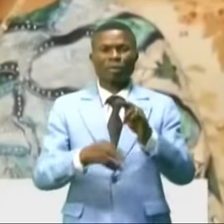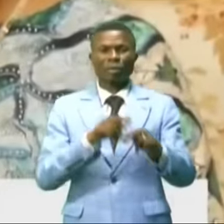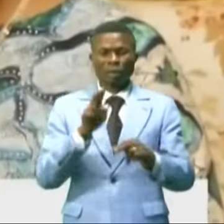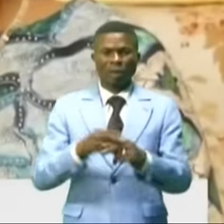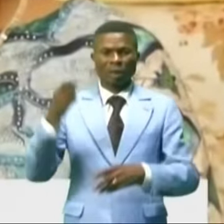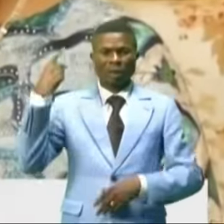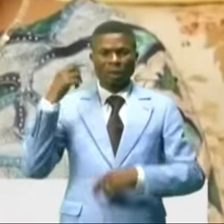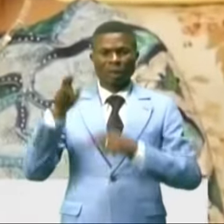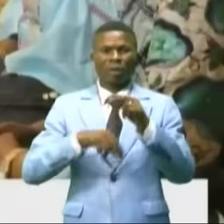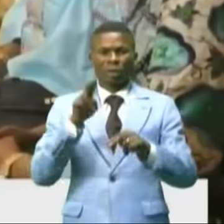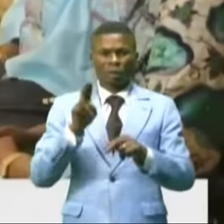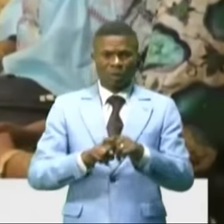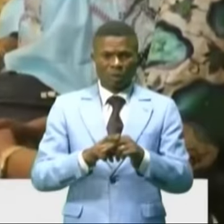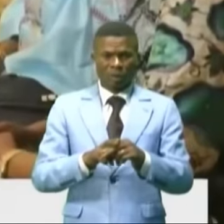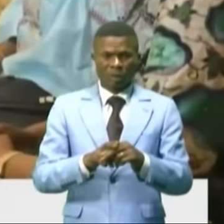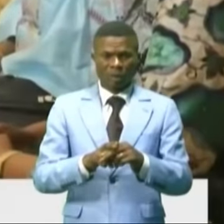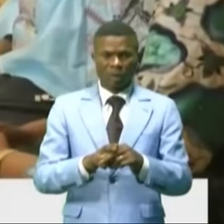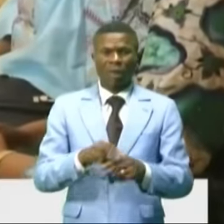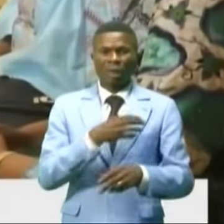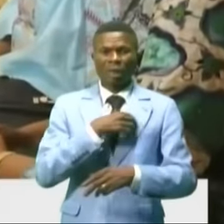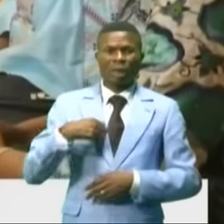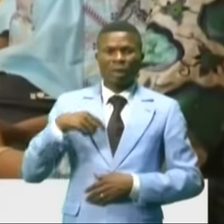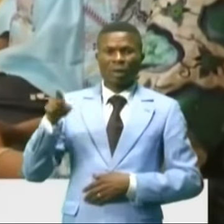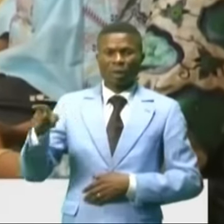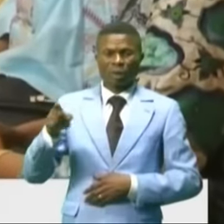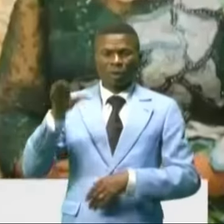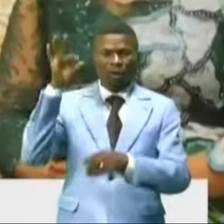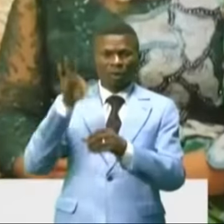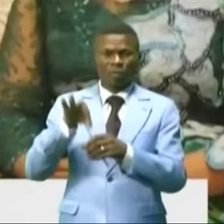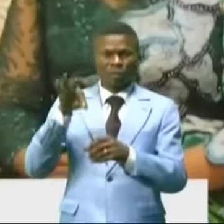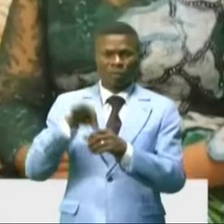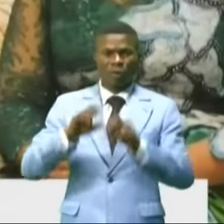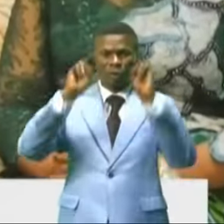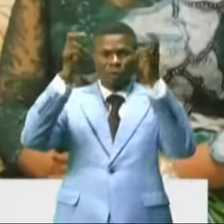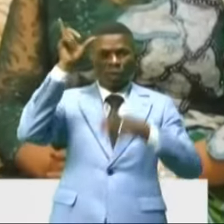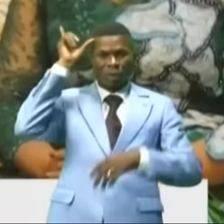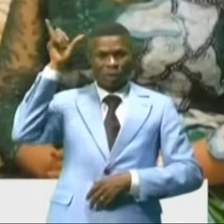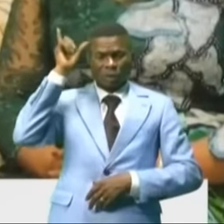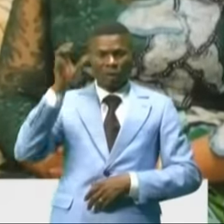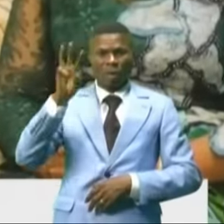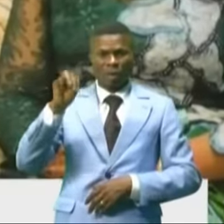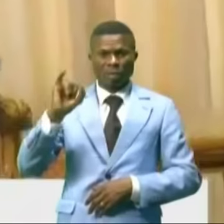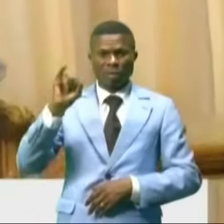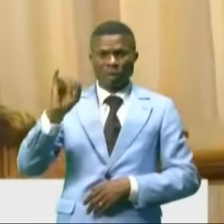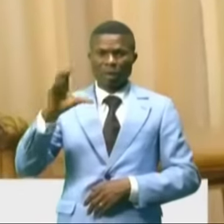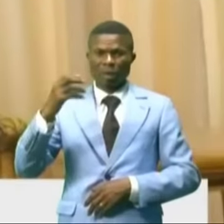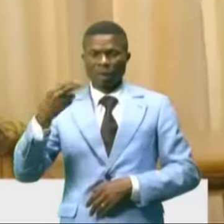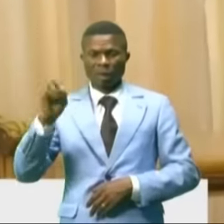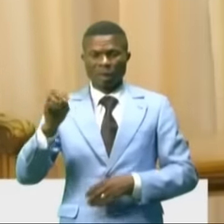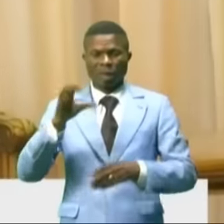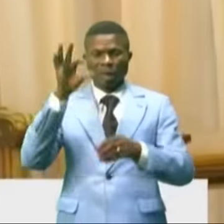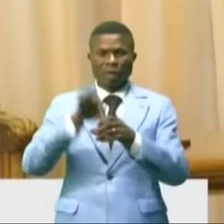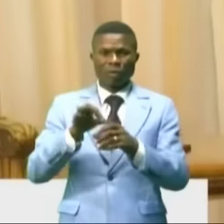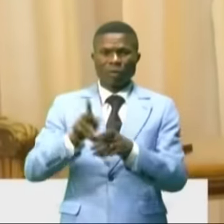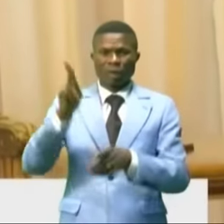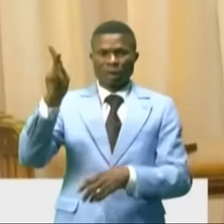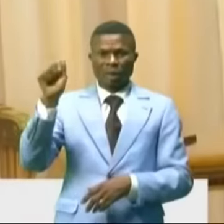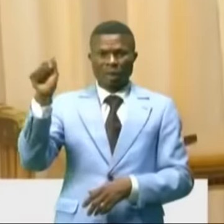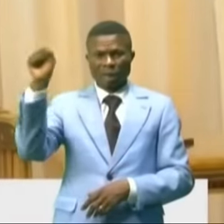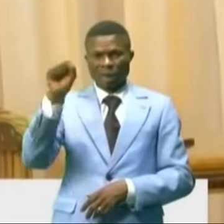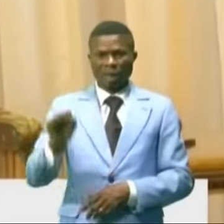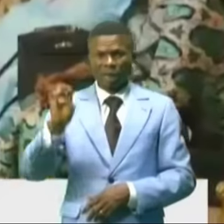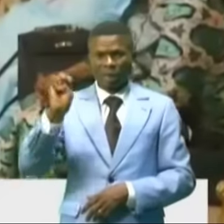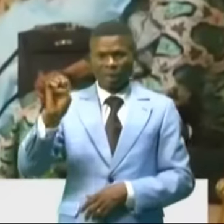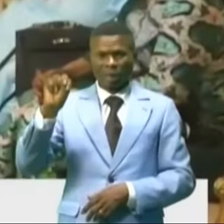députés nationaux Clotilde Moutita, élu de Lubumbashi, et Michel Pundu, élu de Kasenga, ont réitéré